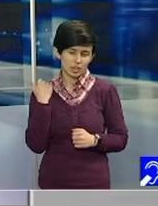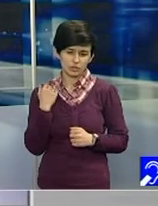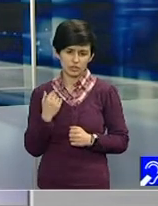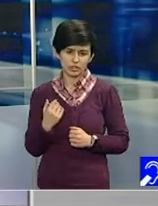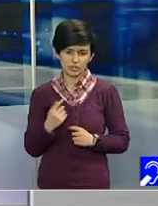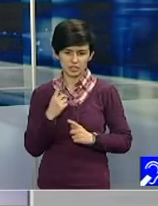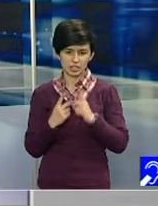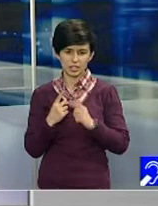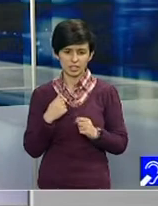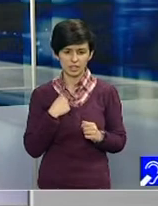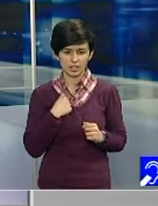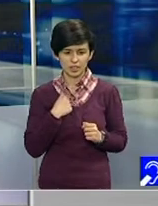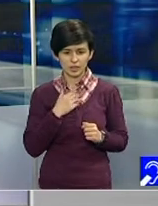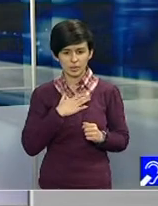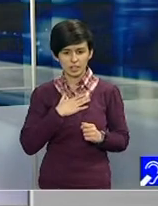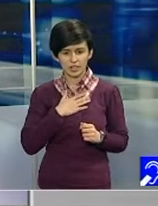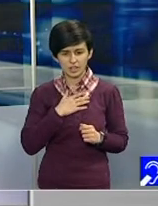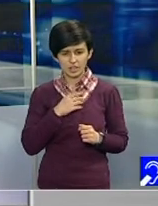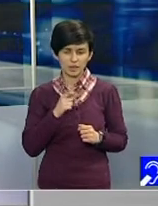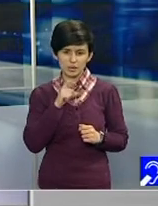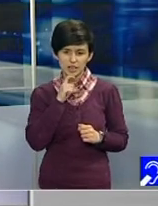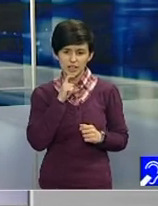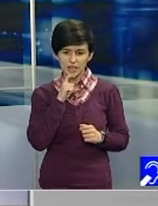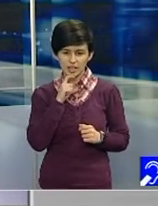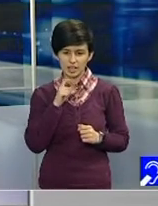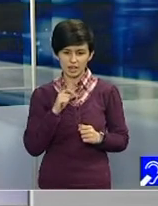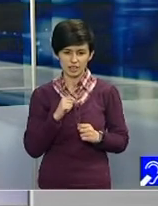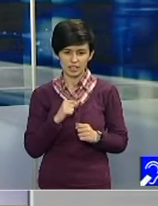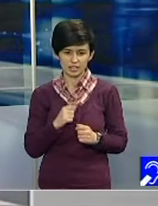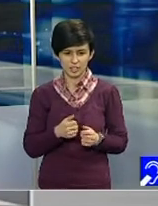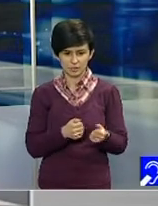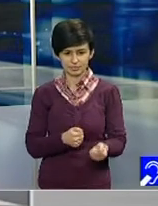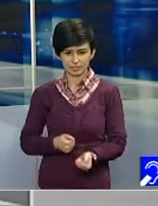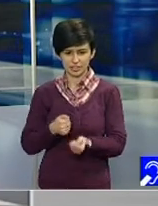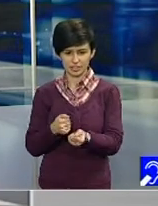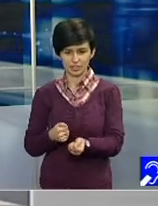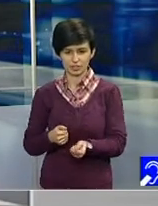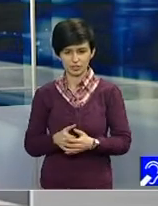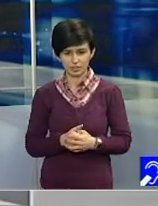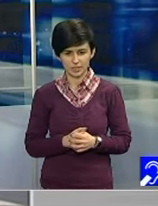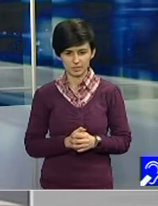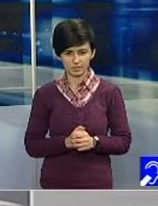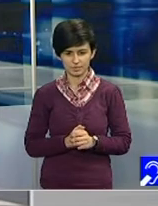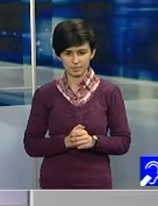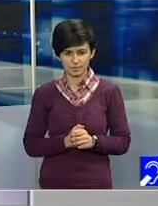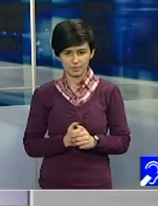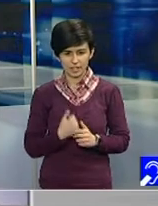dacă am drujbă sau dacă am cal, până la faptul că... Ai drujbă? Da, momentan